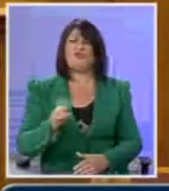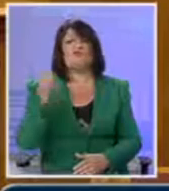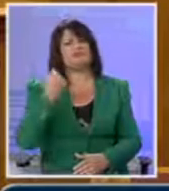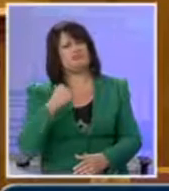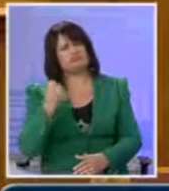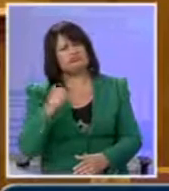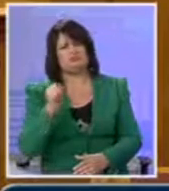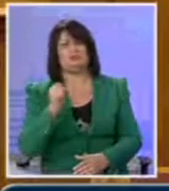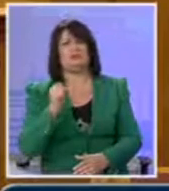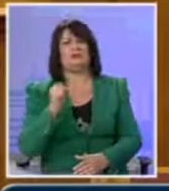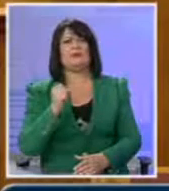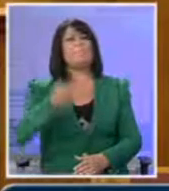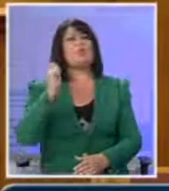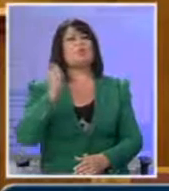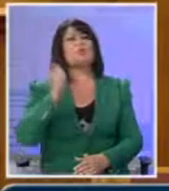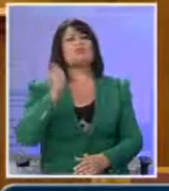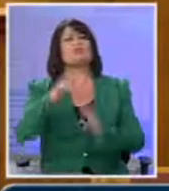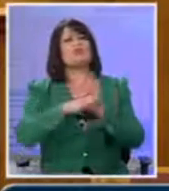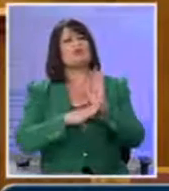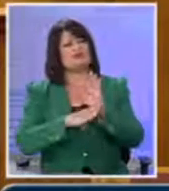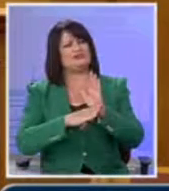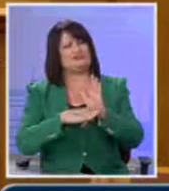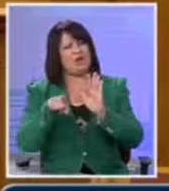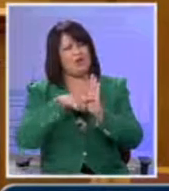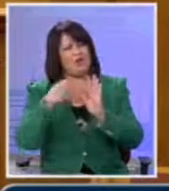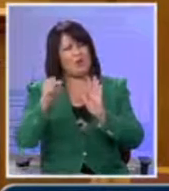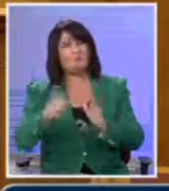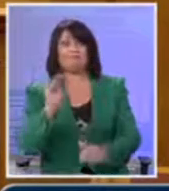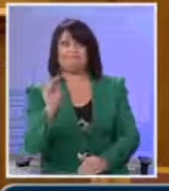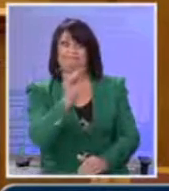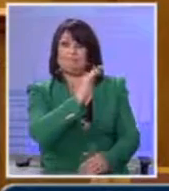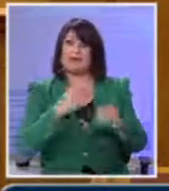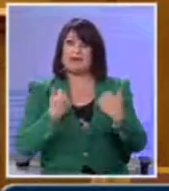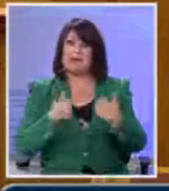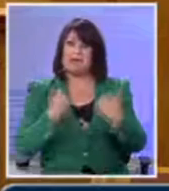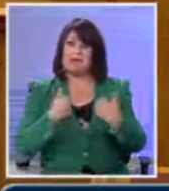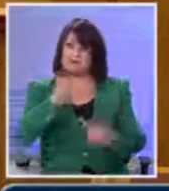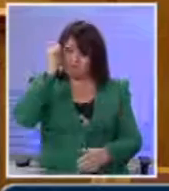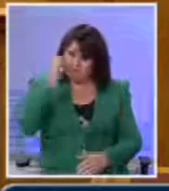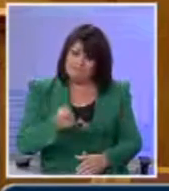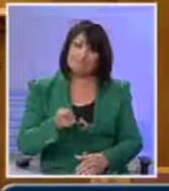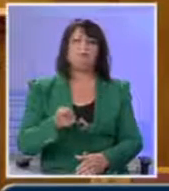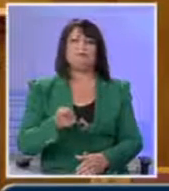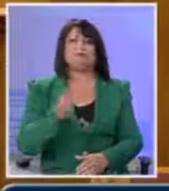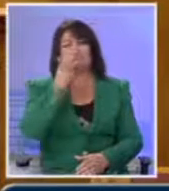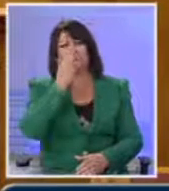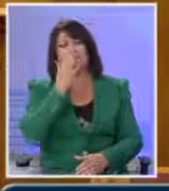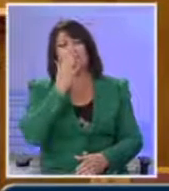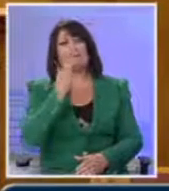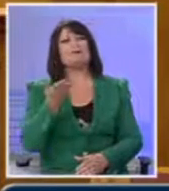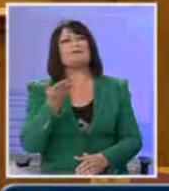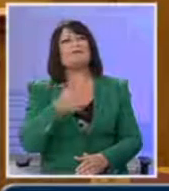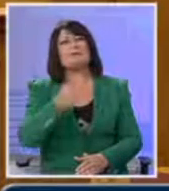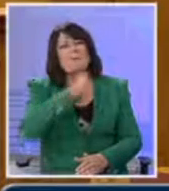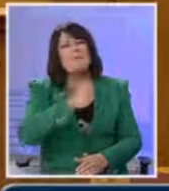σας και με τους πολιτικούς και με το πολιτικό σύστημα. Σας καλούμε όμως, αναγνωρίζοντας ότι ζούτε αυτό το